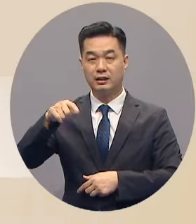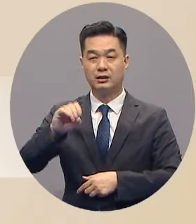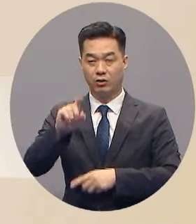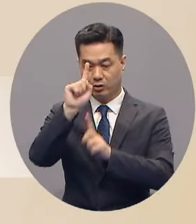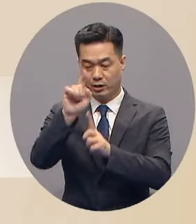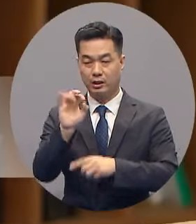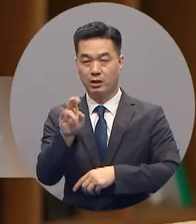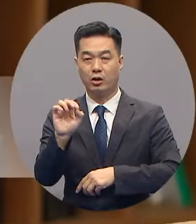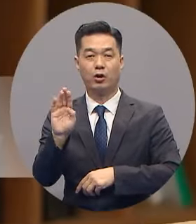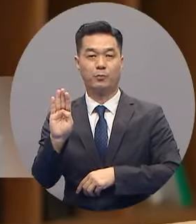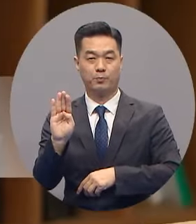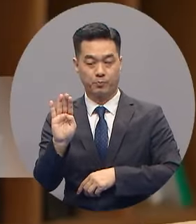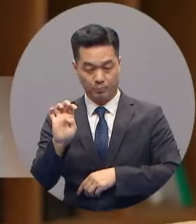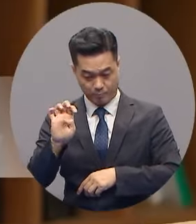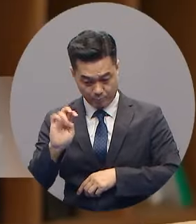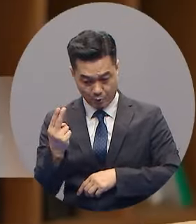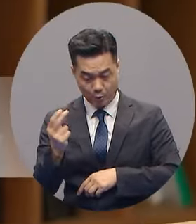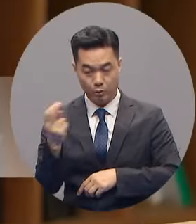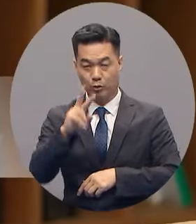등 후배들의 비판이 이어지고 있는 데 대해선 한국 축구를 위한 의견을 존중한다는 입장을